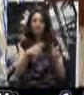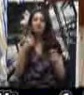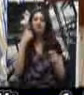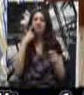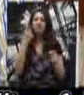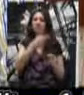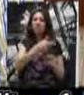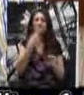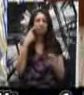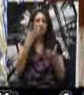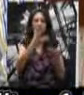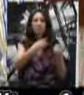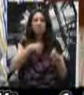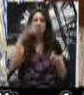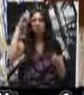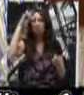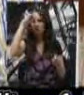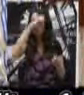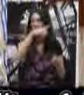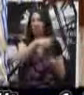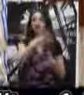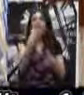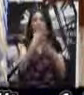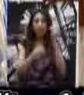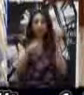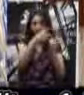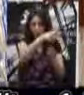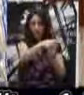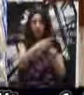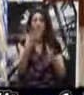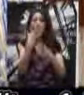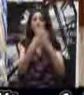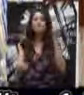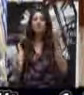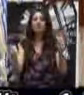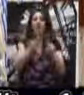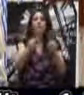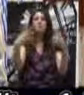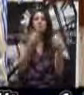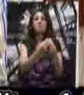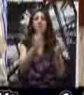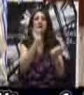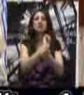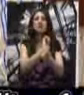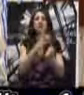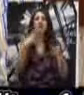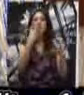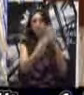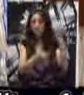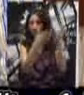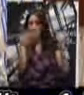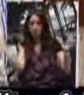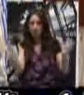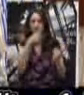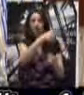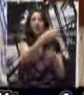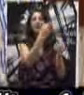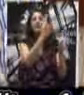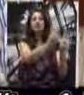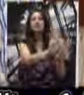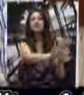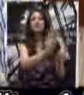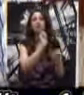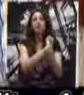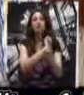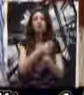وقصتها الحقيقة يعني قصة صعبة، لان هي دخلت هي وبنتها، وهي بنتها كانت ضمناها، وبعدين بنتها خرجت وهي لسه محبوسة. ونسمع